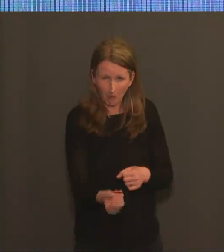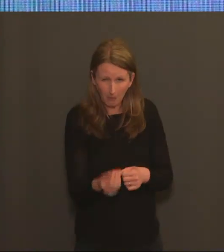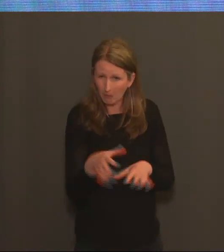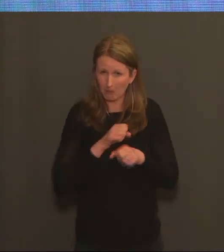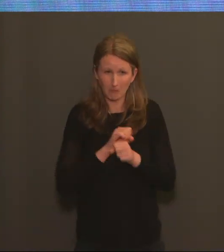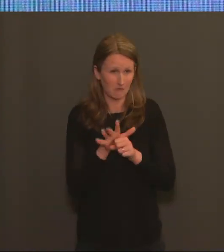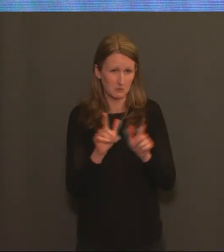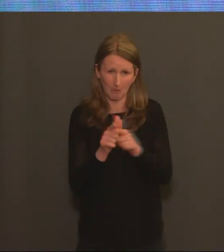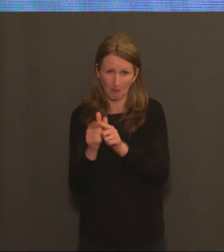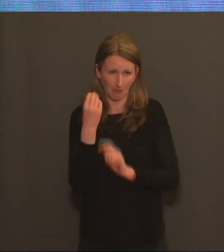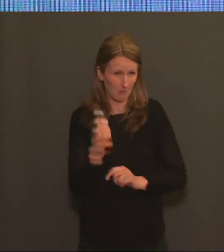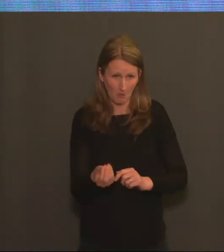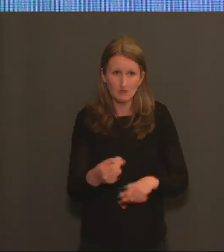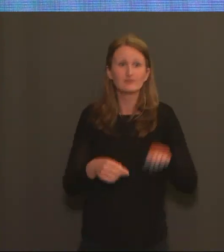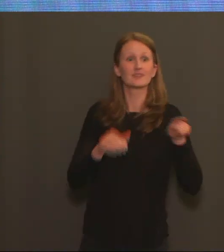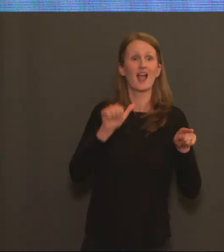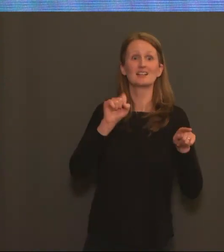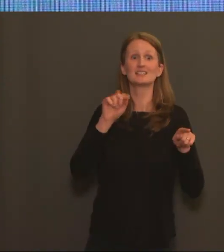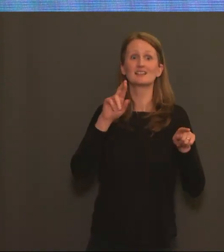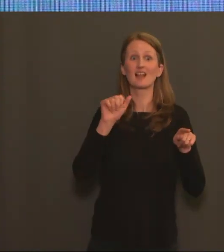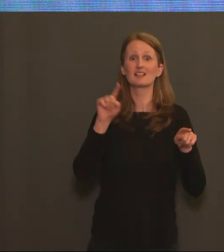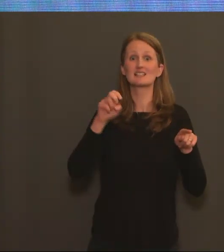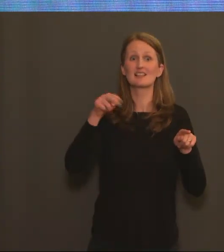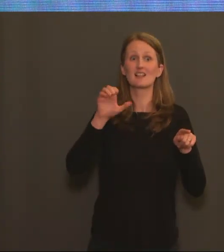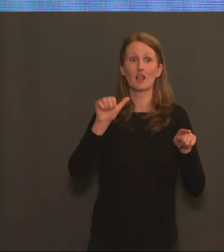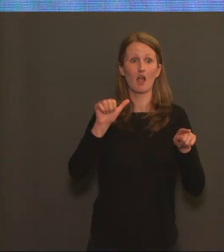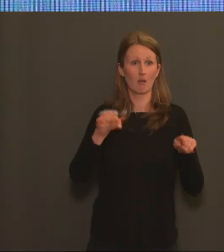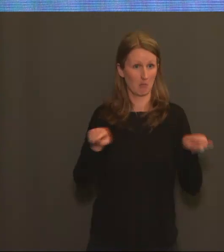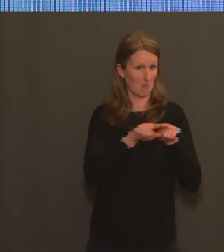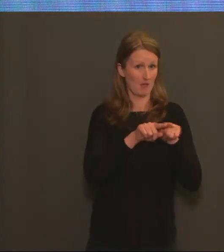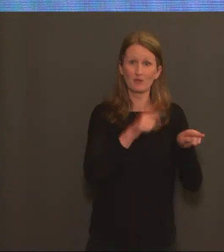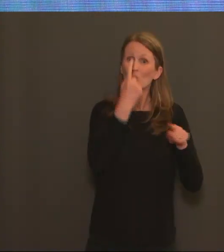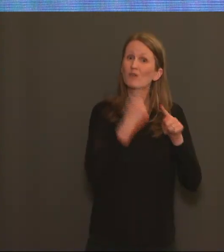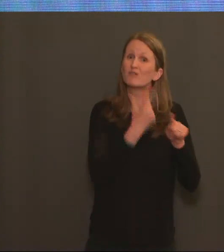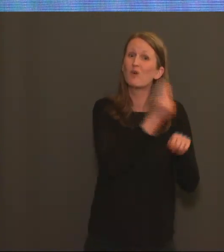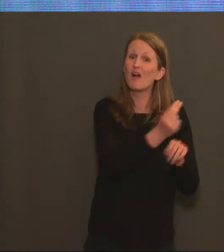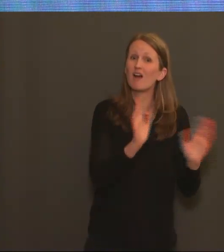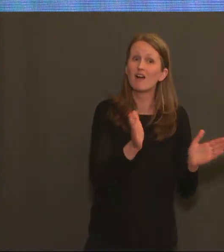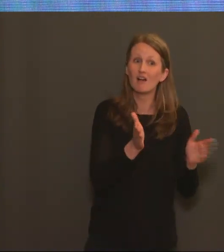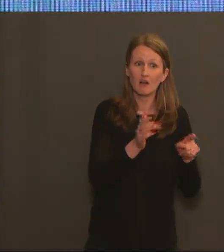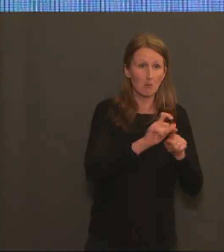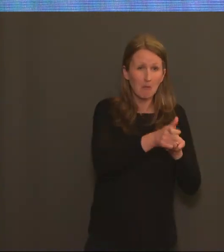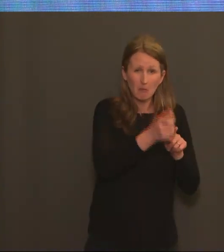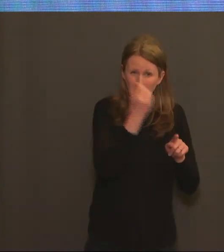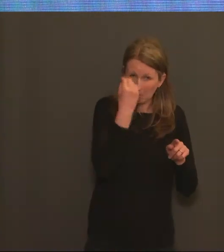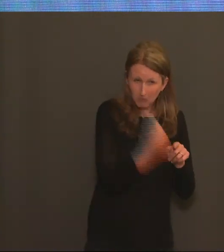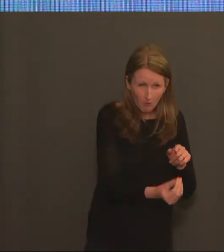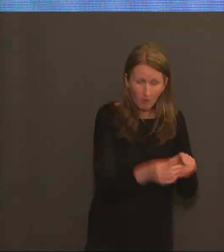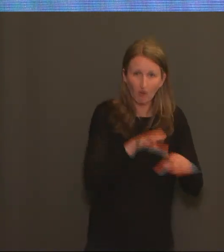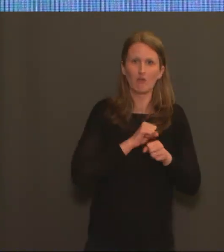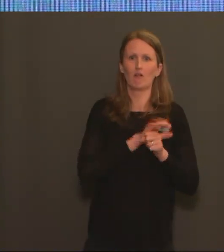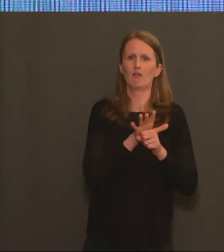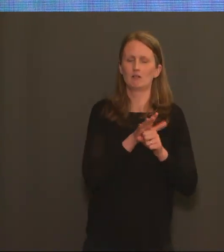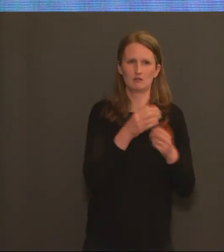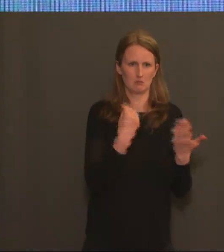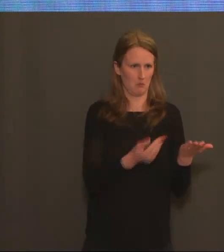dose. Cela confirme d'une part l'efficacité très élevée des vaccins, telle qu'elle a